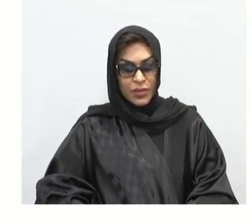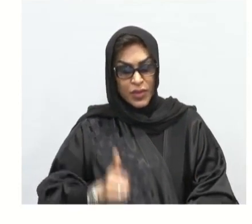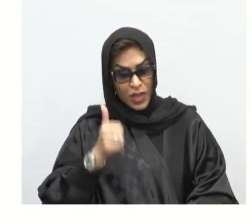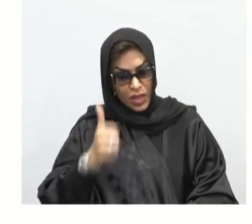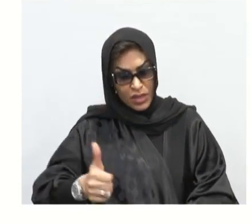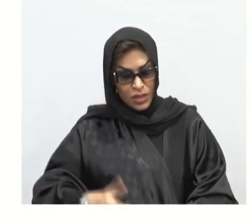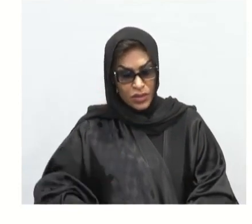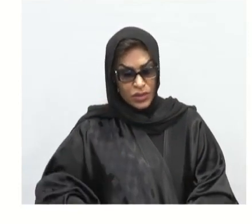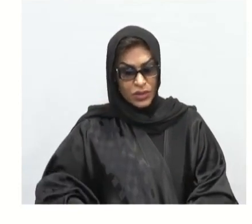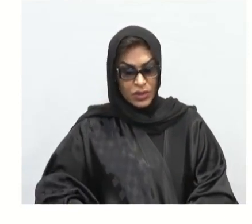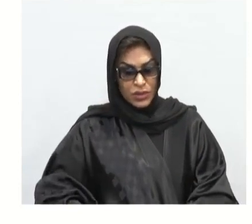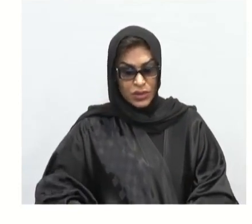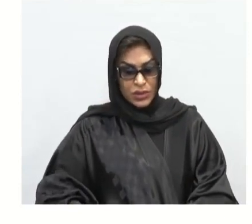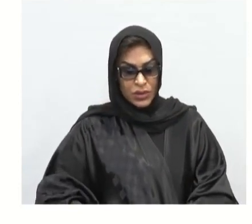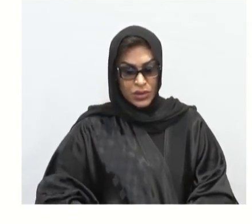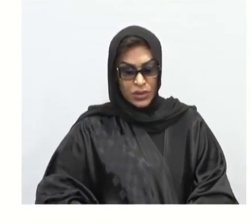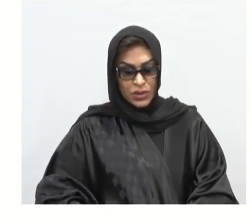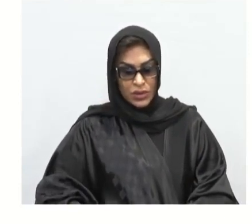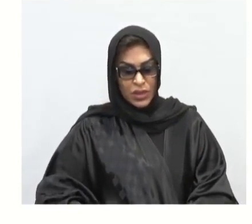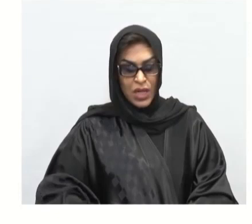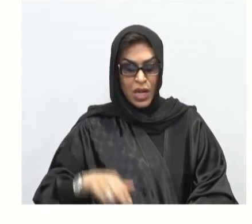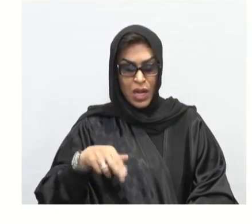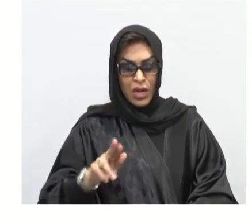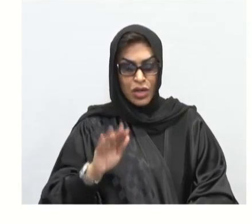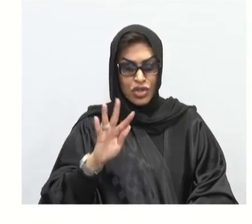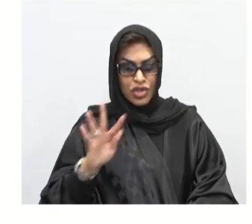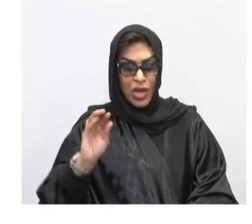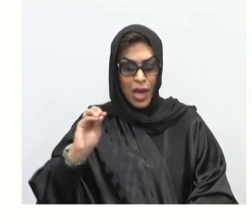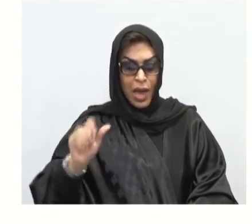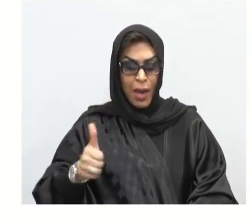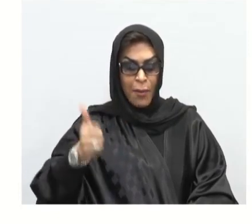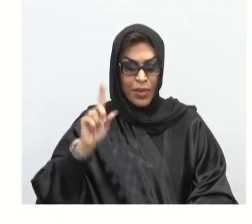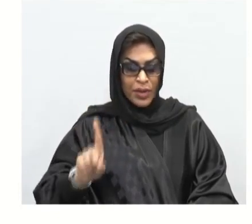احسنتم رائعون اذا بالتاكيد نسميه الشهاب